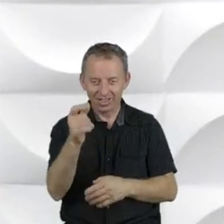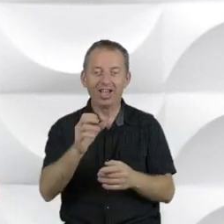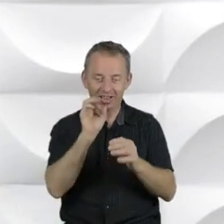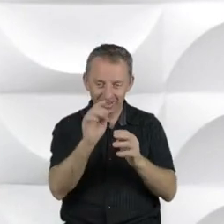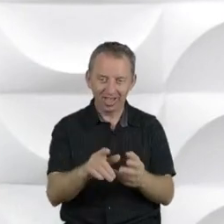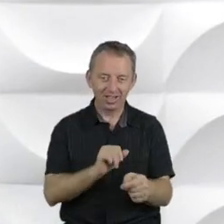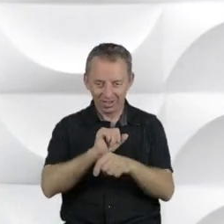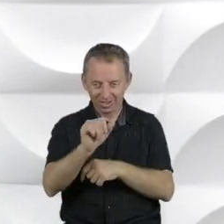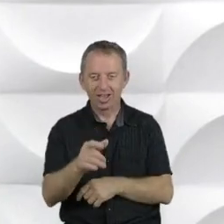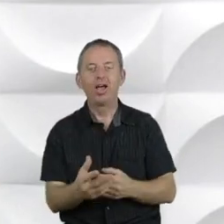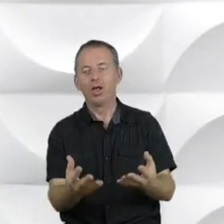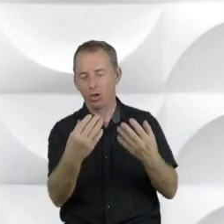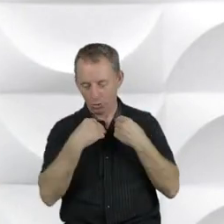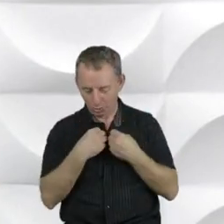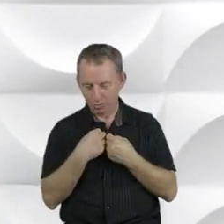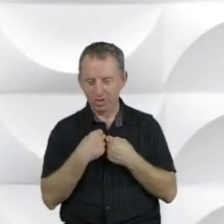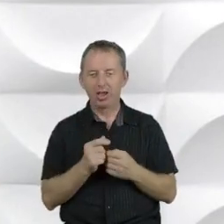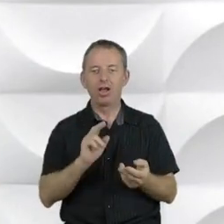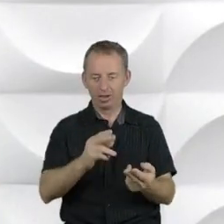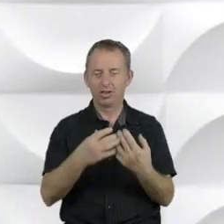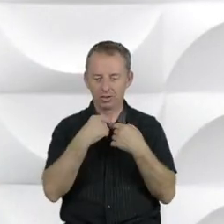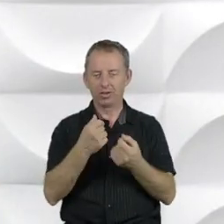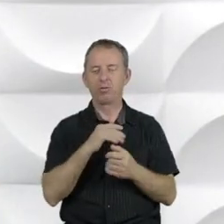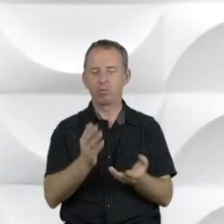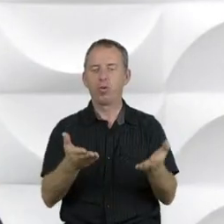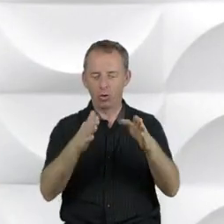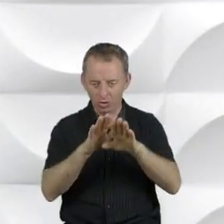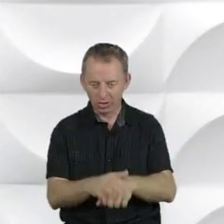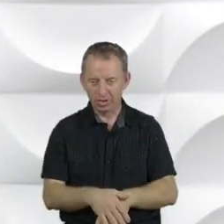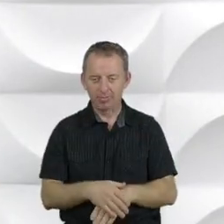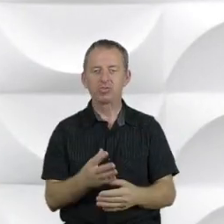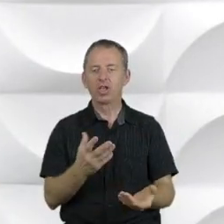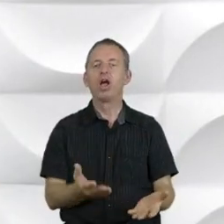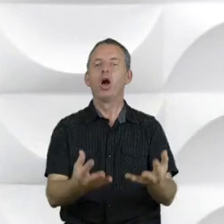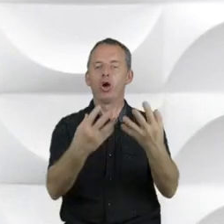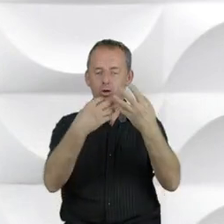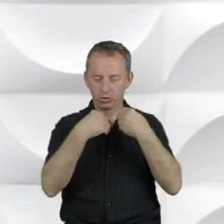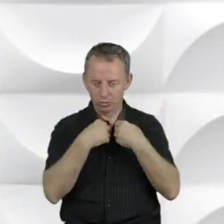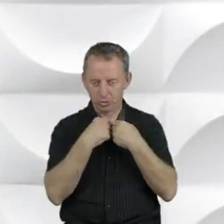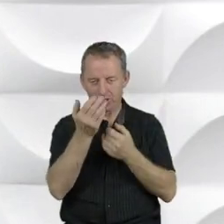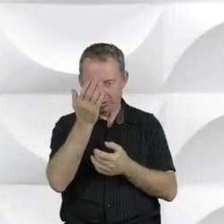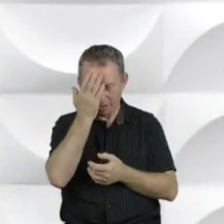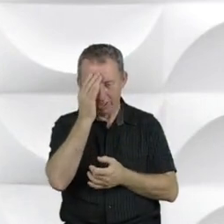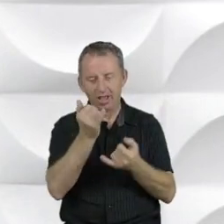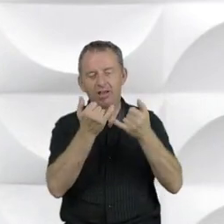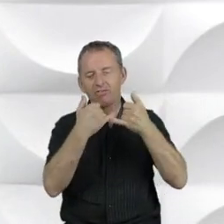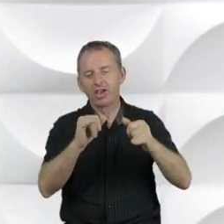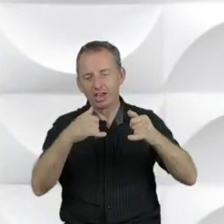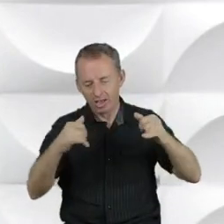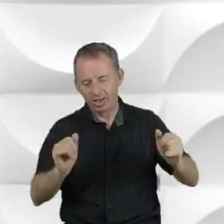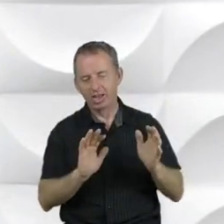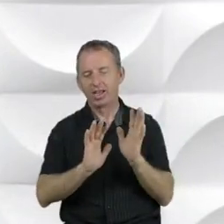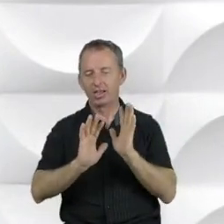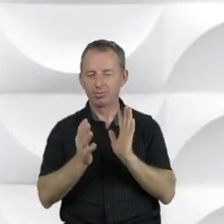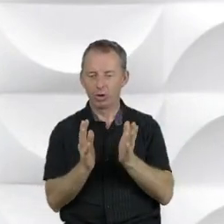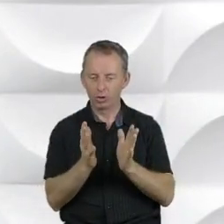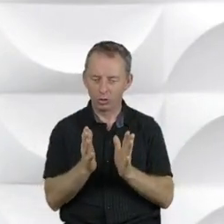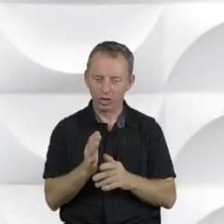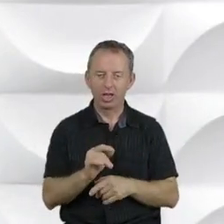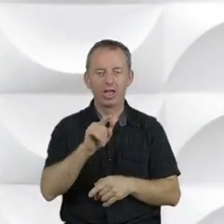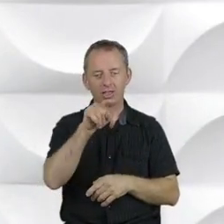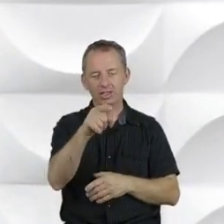Tak, doznajemy, oczywiście, że doznajemy. Ale doznajemy w inny sposób